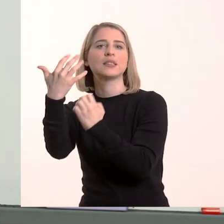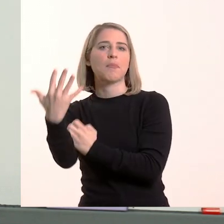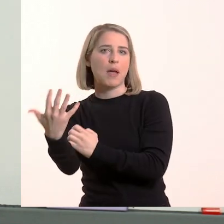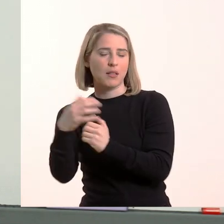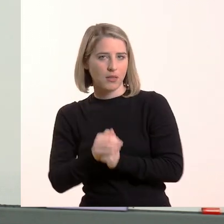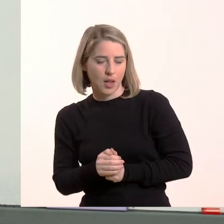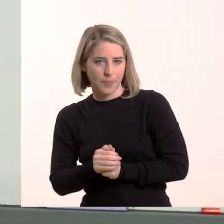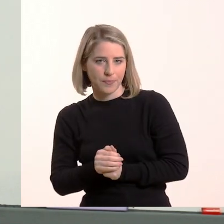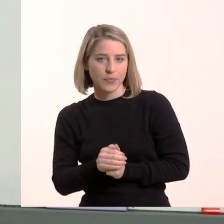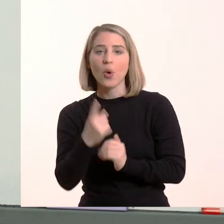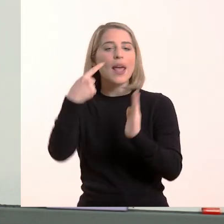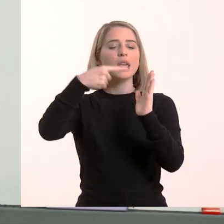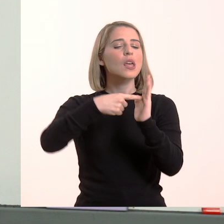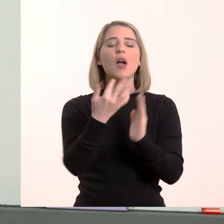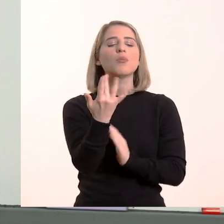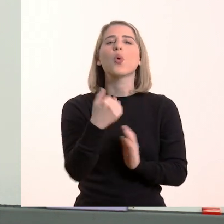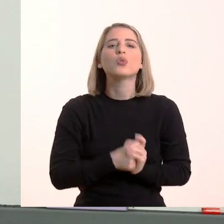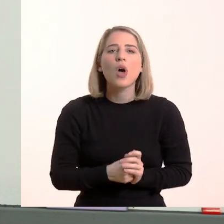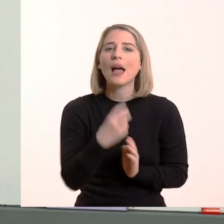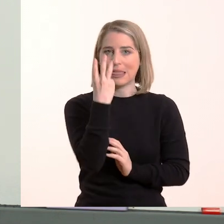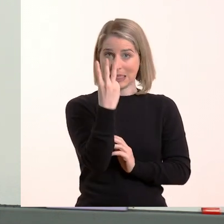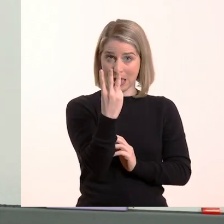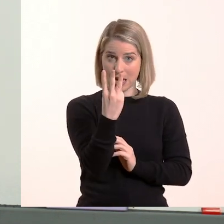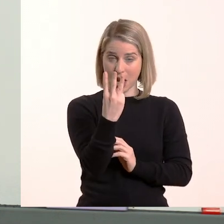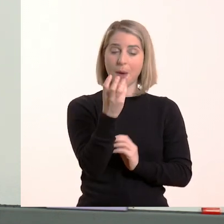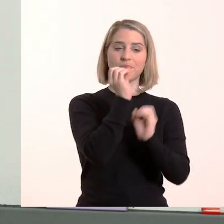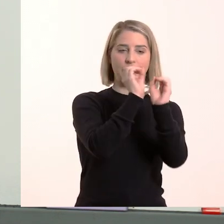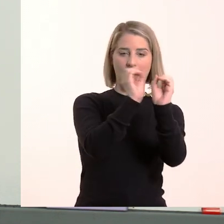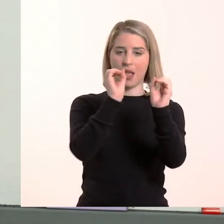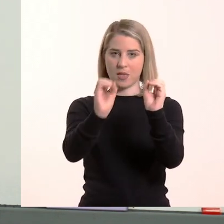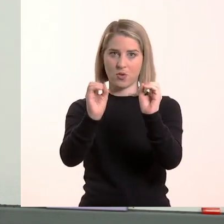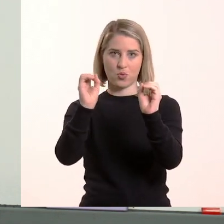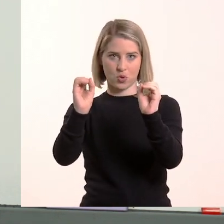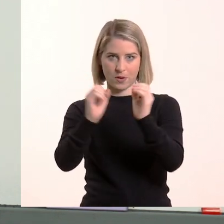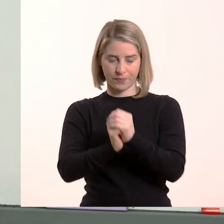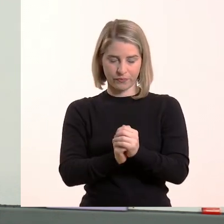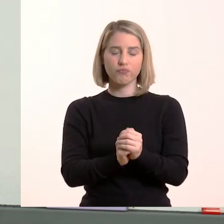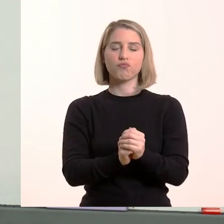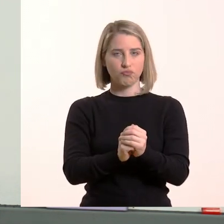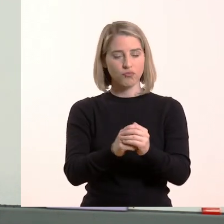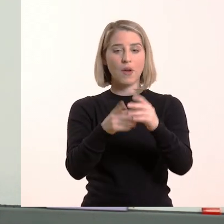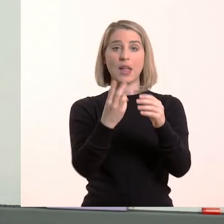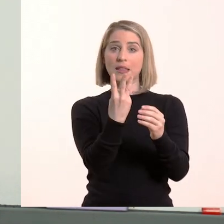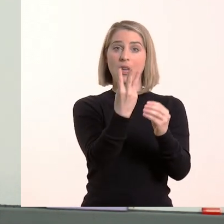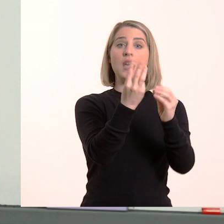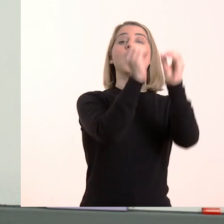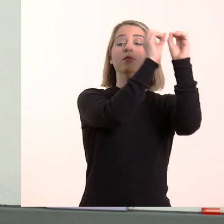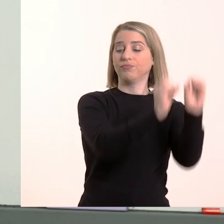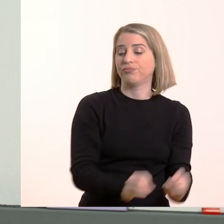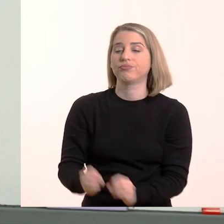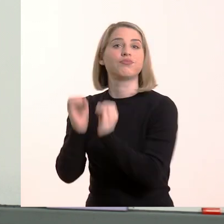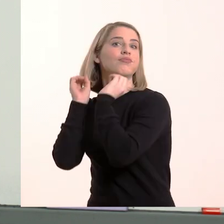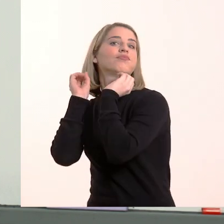Πόσα μηδενικά το 1000 έχει? 3. 1, 2, 3. Άρα πόσα θα συμπληρώσω, για πείτε μου εσείς